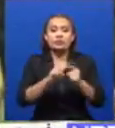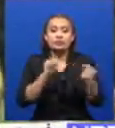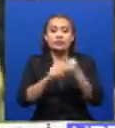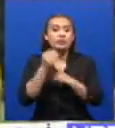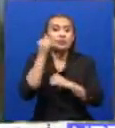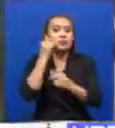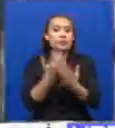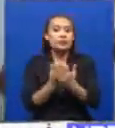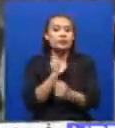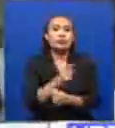ไม่เสียค่าใช้จ่าย